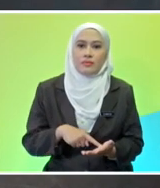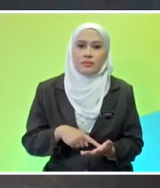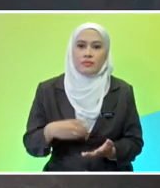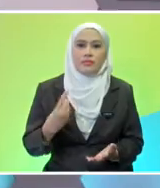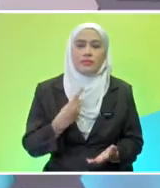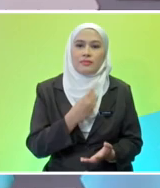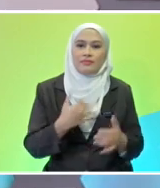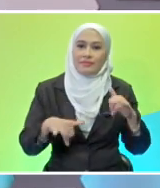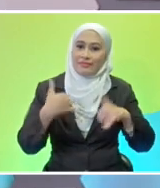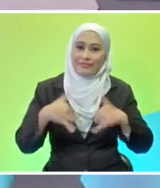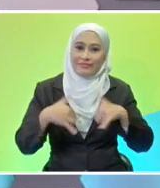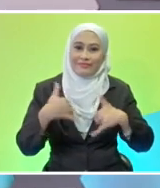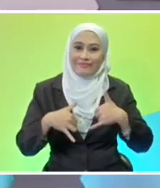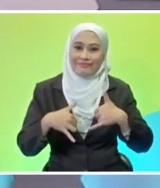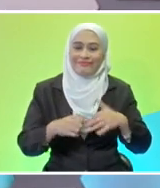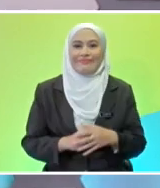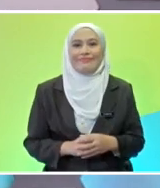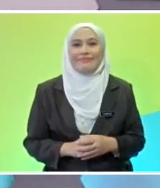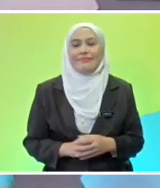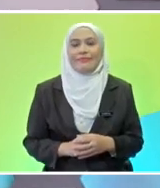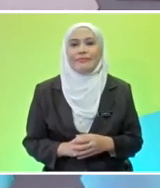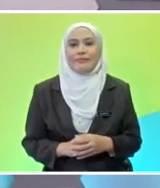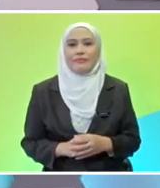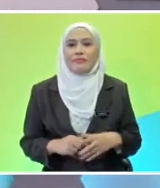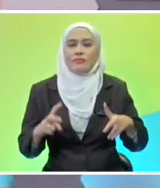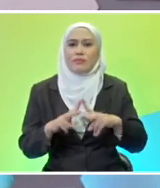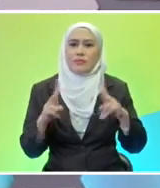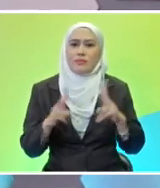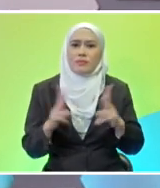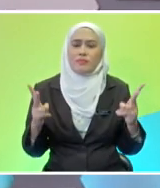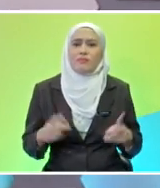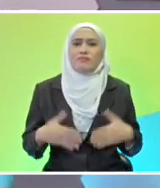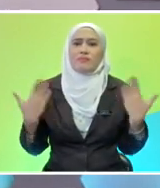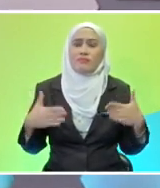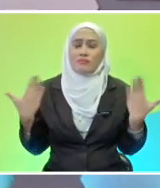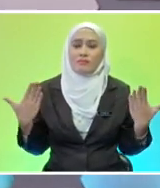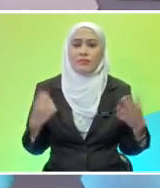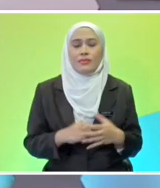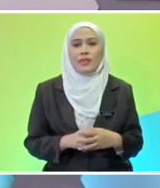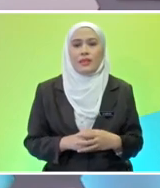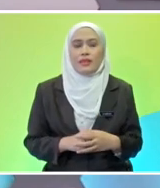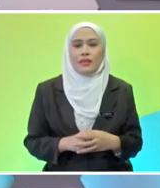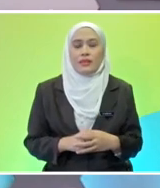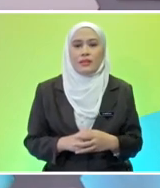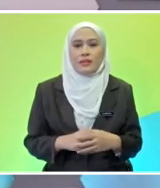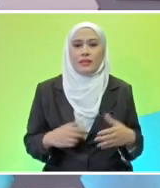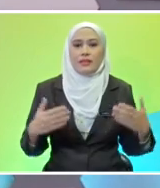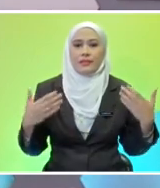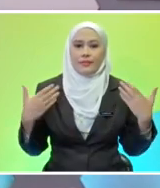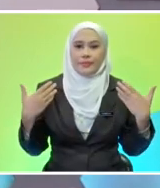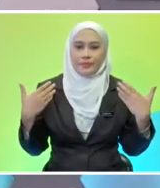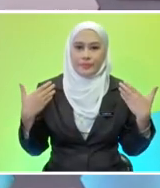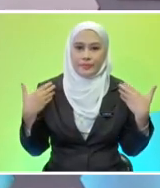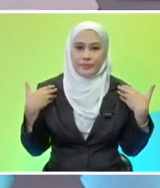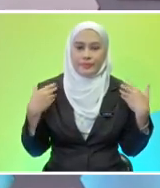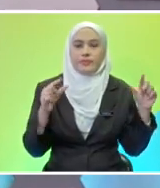permainan. Kita nak mainkan satu permainan yang sangat-sangat menarik. Okay. Yang dia ada selitkan unsur pergerakan